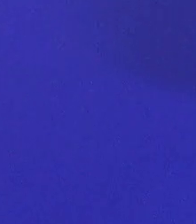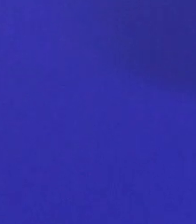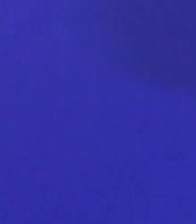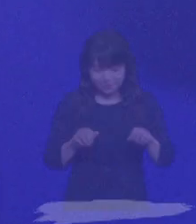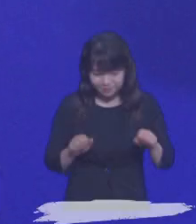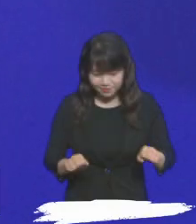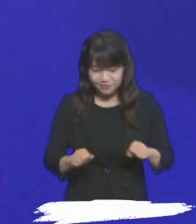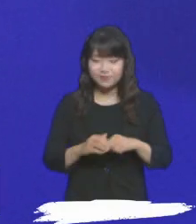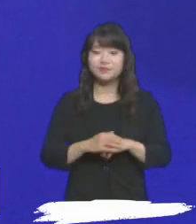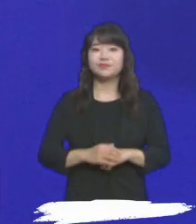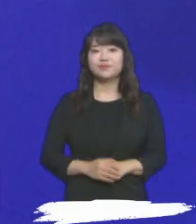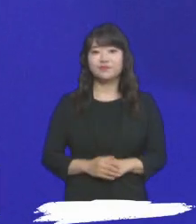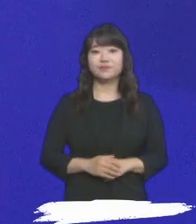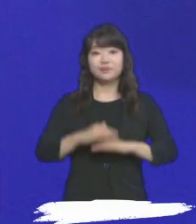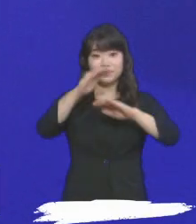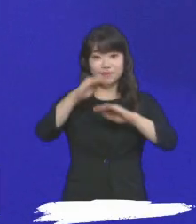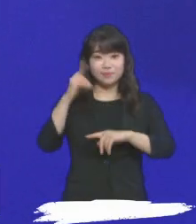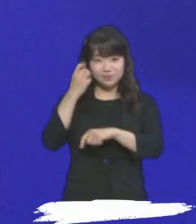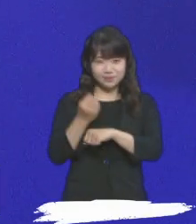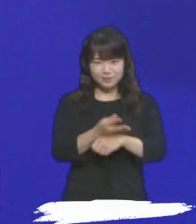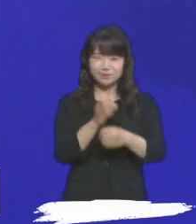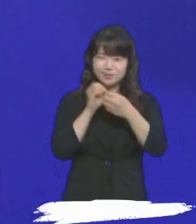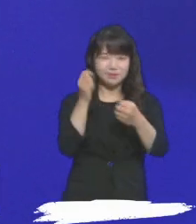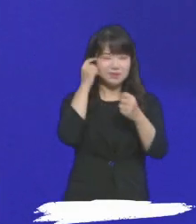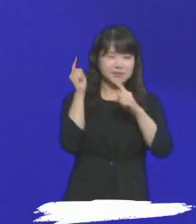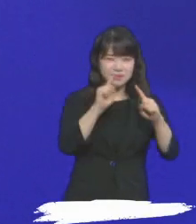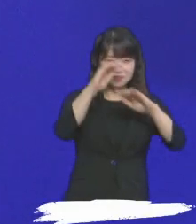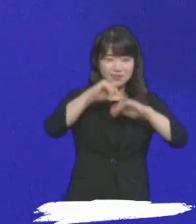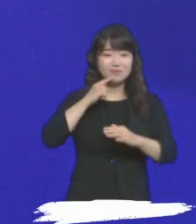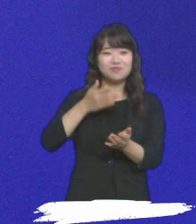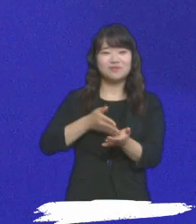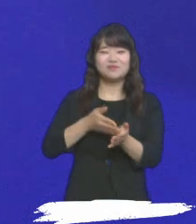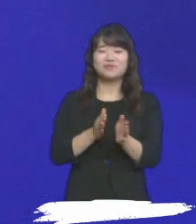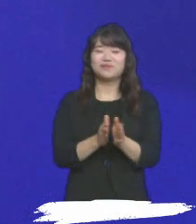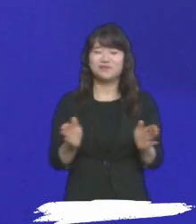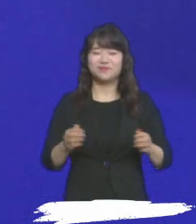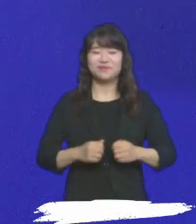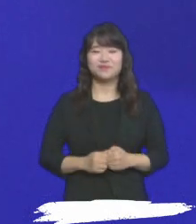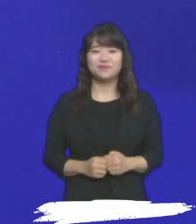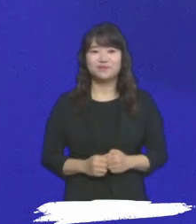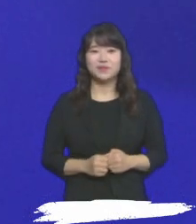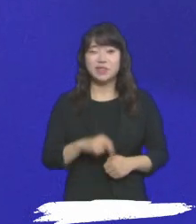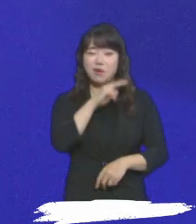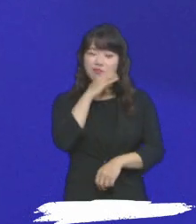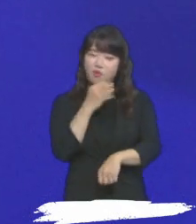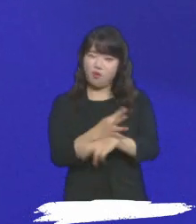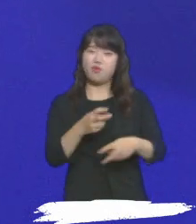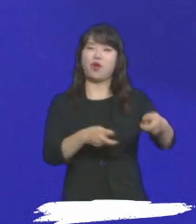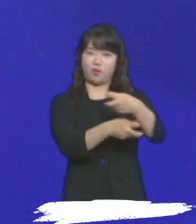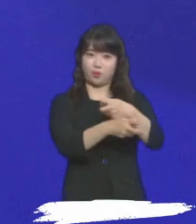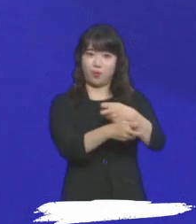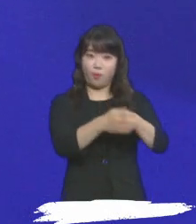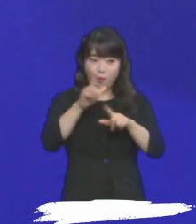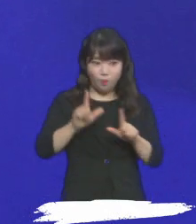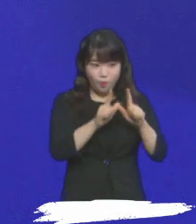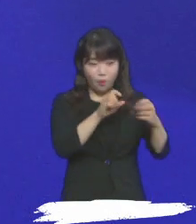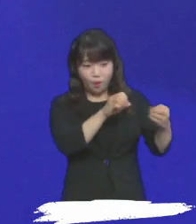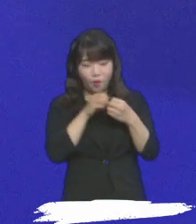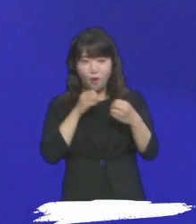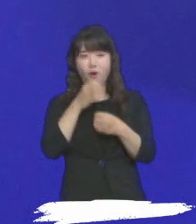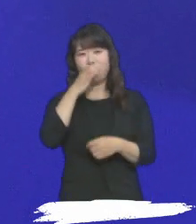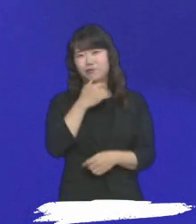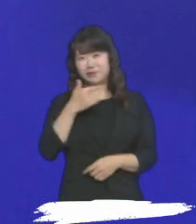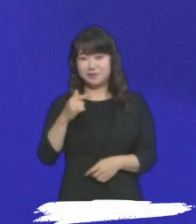시청자 여러분 안녕하십니까? 우리 지역에 힘이 되는 소식, BTV 뉴스 시작합니다. 편리한 교통이야말로 주거의 질을 높이는